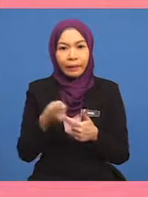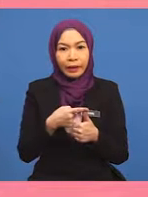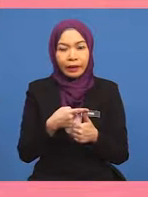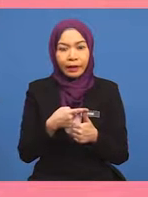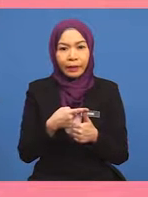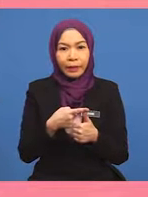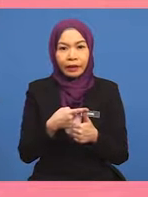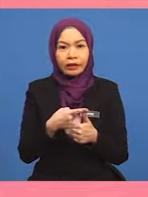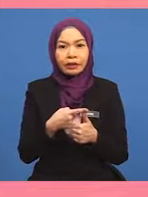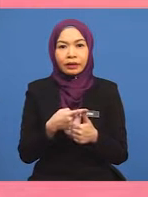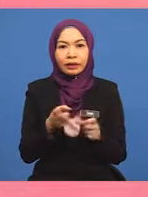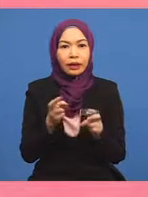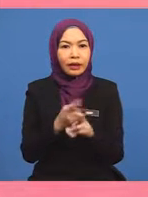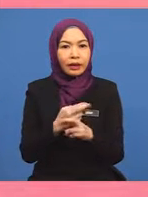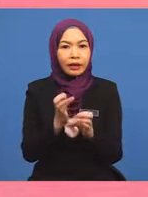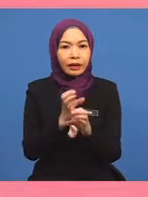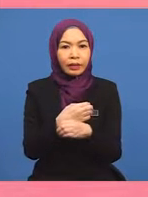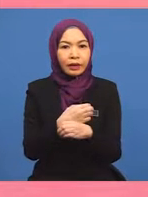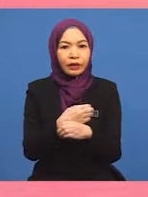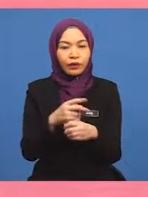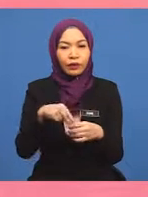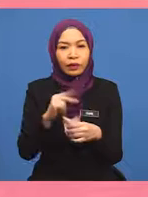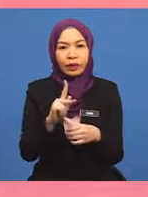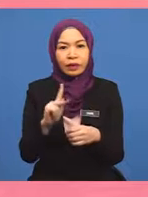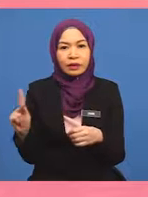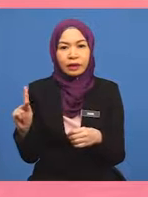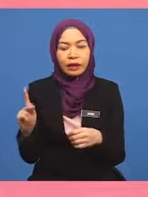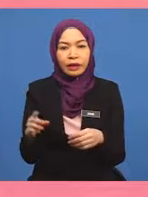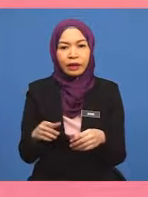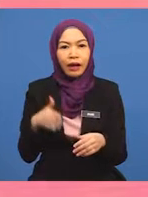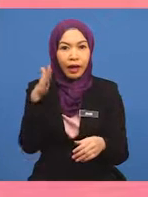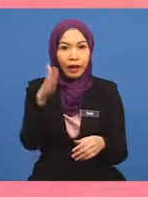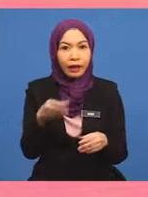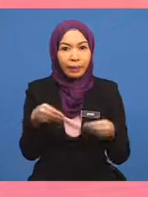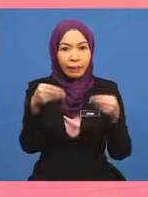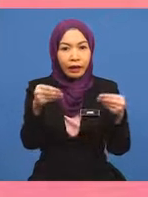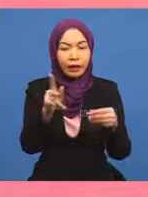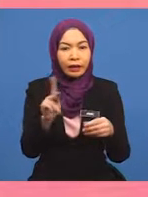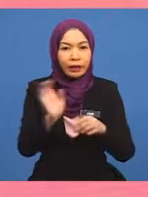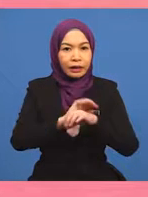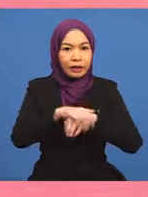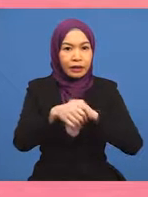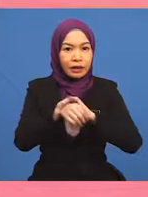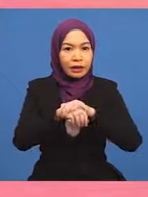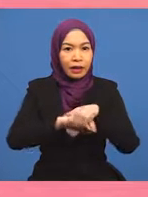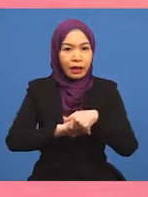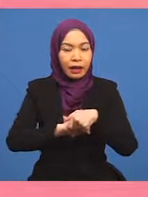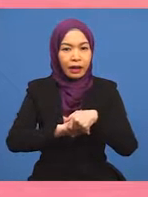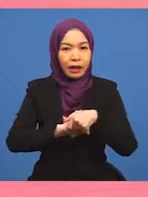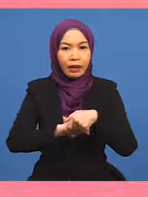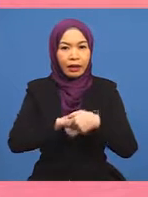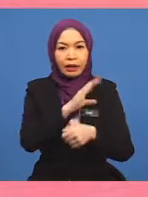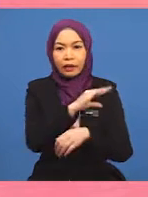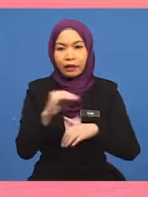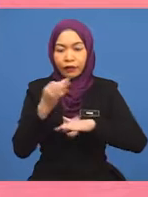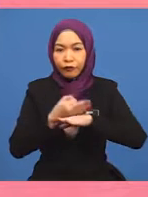reka bentuk yang dihasilkan akan memberikan keselesaan di samping berfungsi